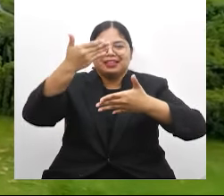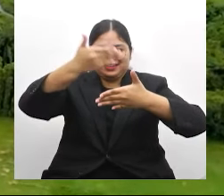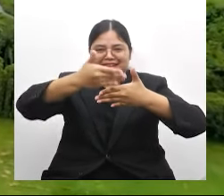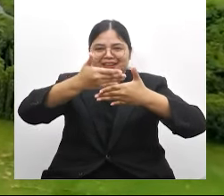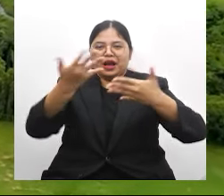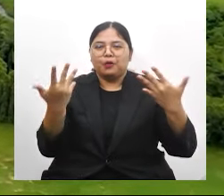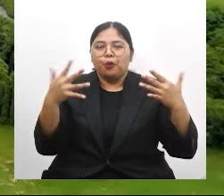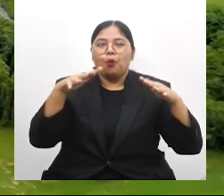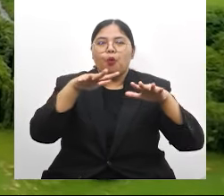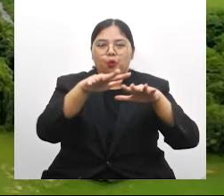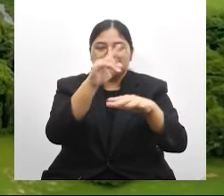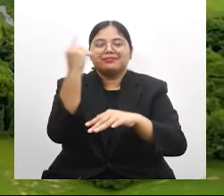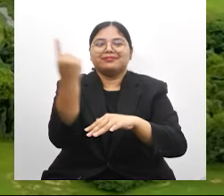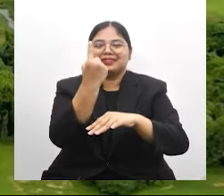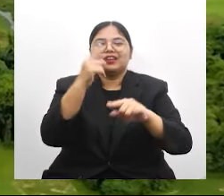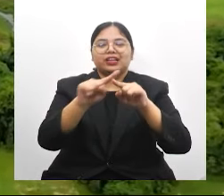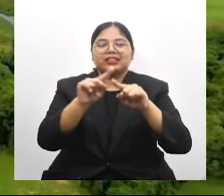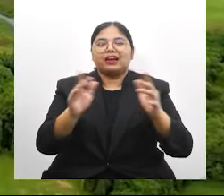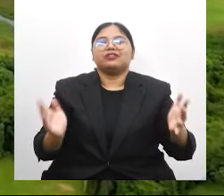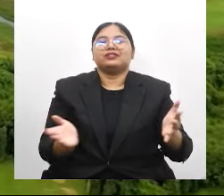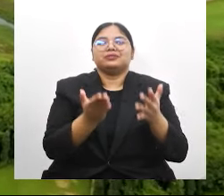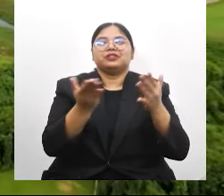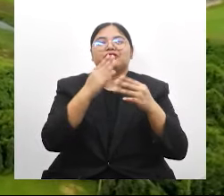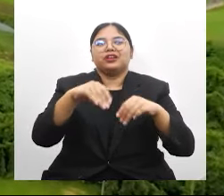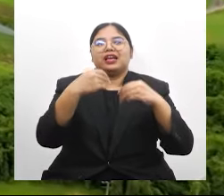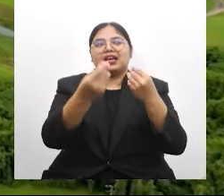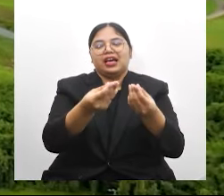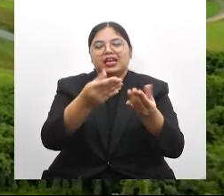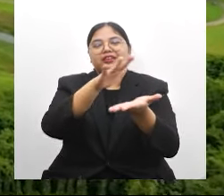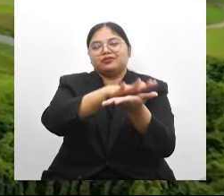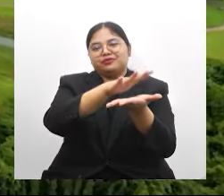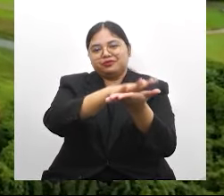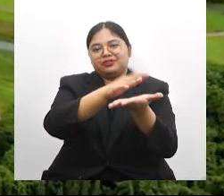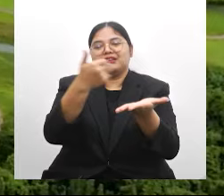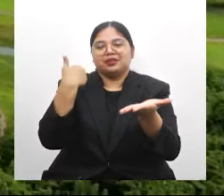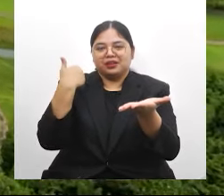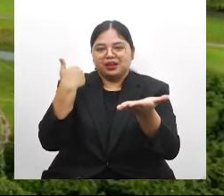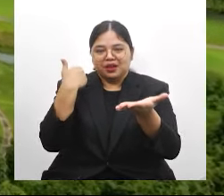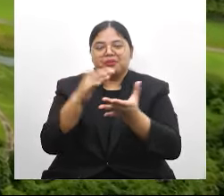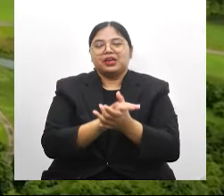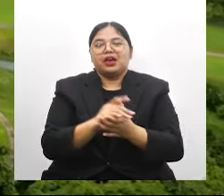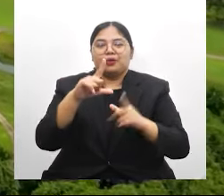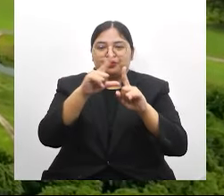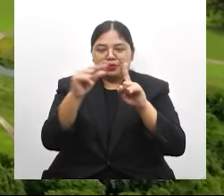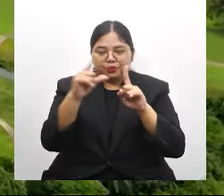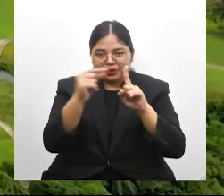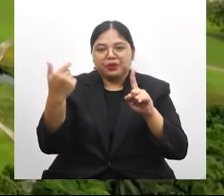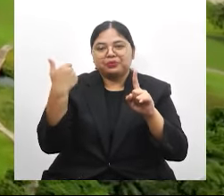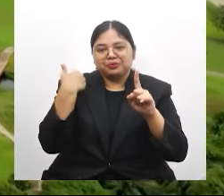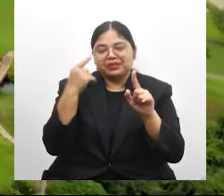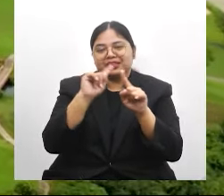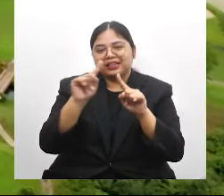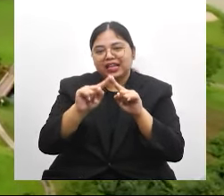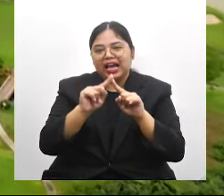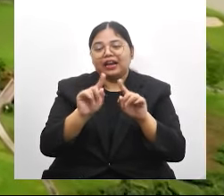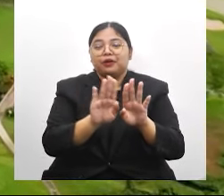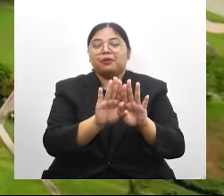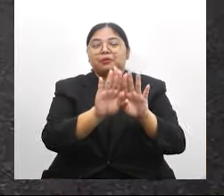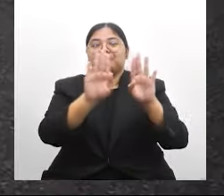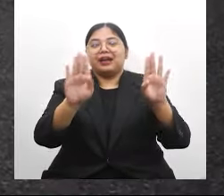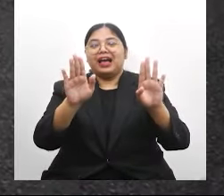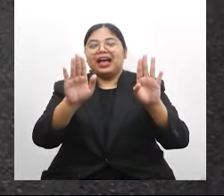ทางเขื่อนก็สนับสนุนให้กับโรงเรียนให้มีห้องเรียนมกุเทศแล้วก็เปิดให้นักเรียนเข้าไปเรียน